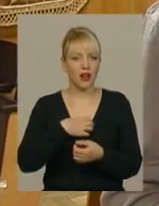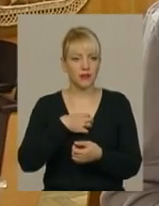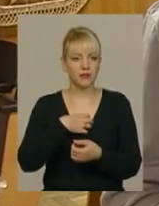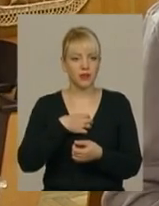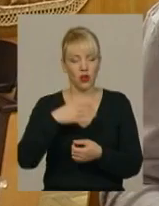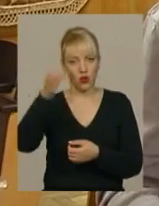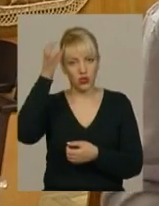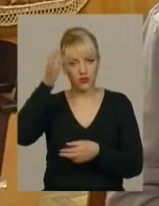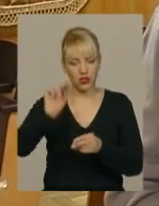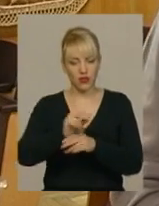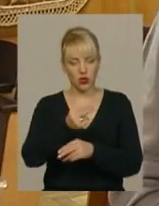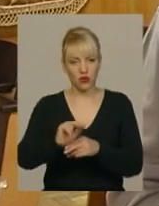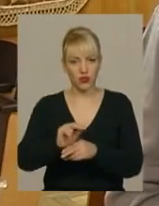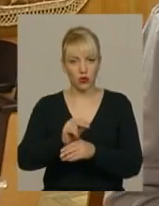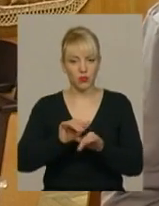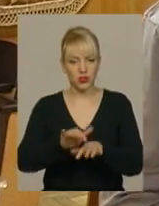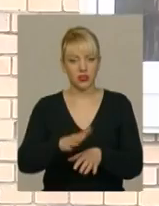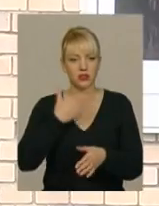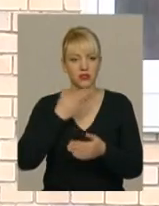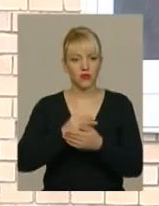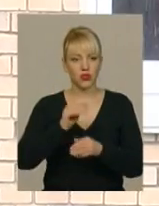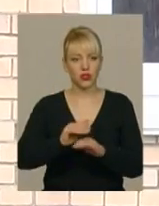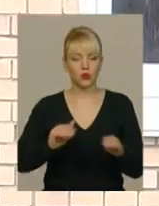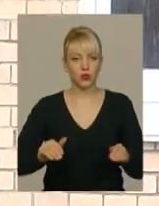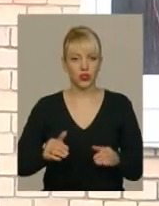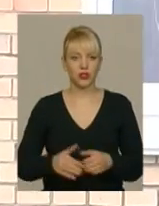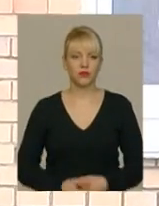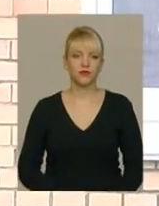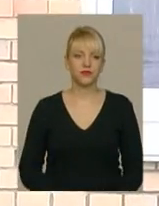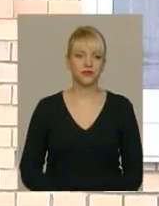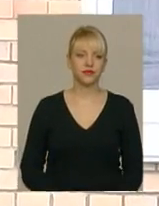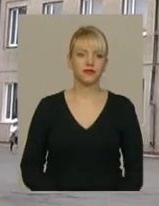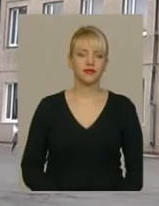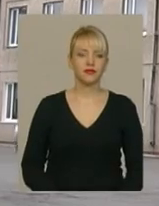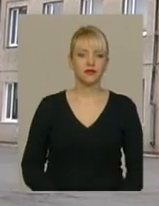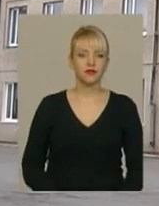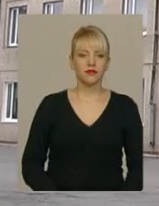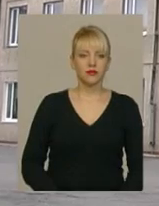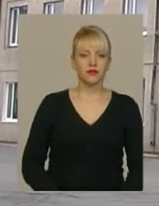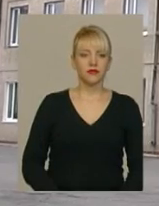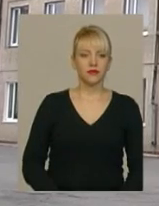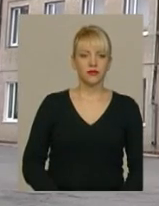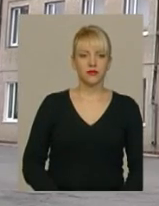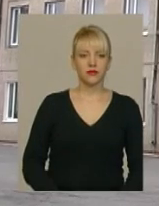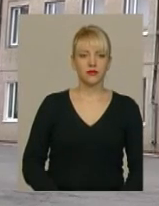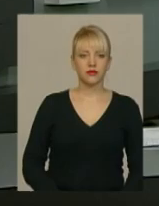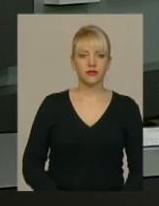освітньо-виховного процесу своїх учнів. Ірина Аріон, Юрій Чорний, Віктор Кривий, новини Поділля Центра.